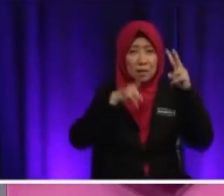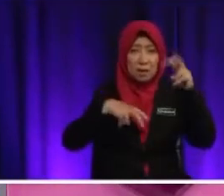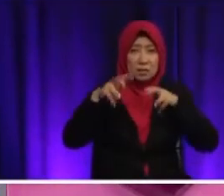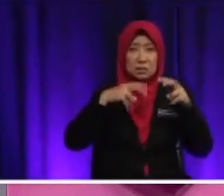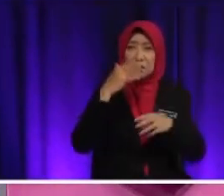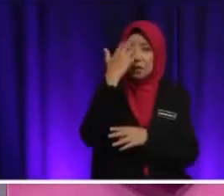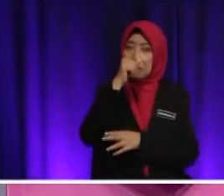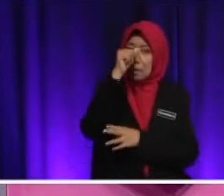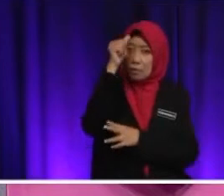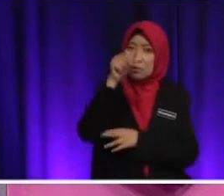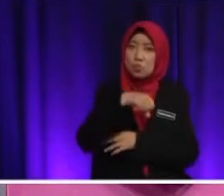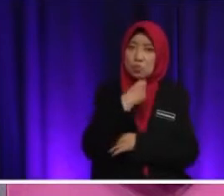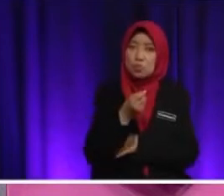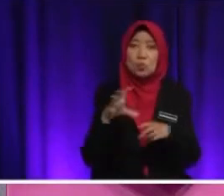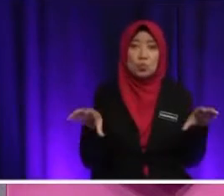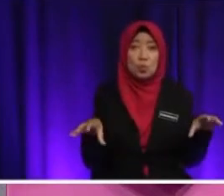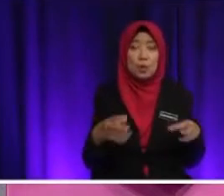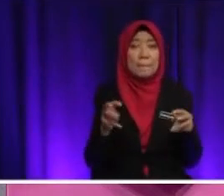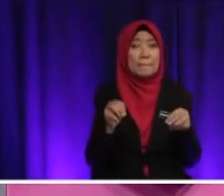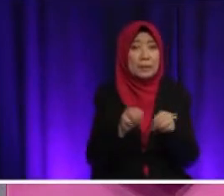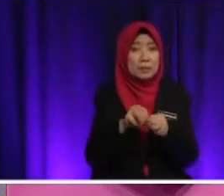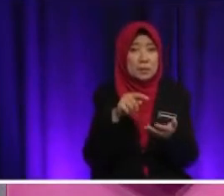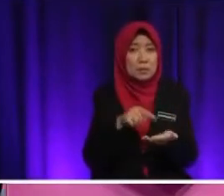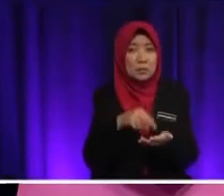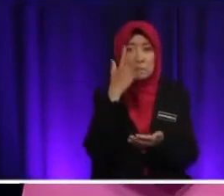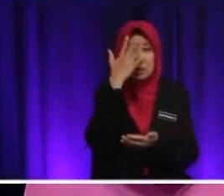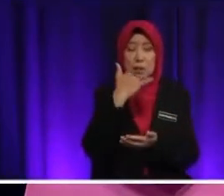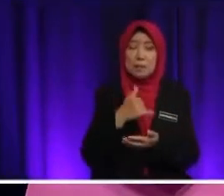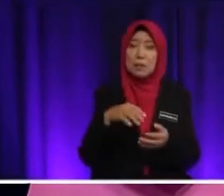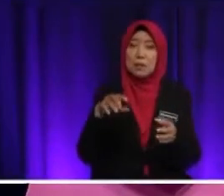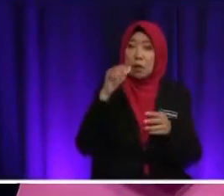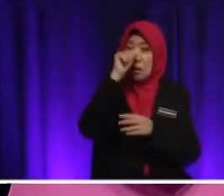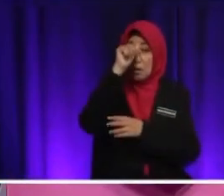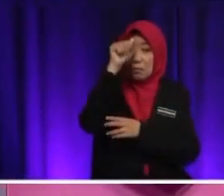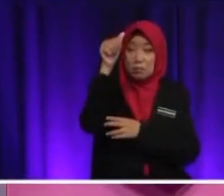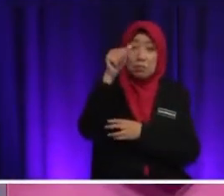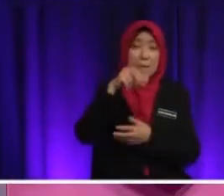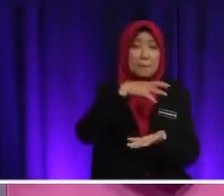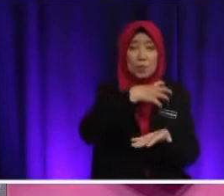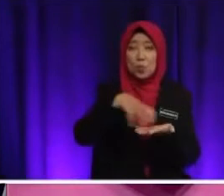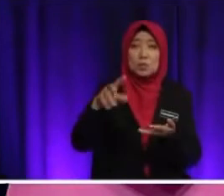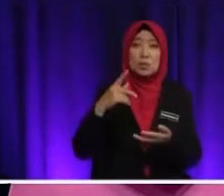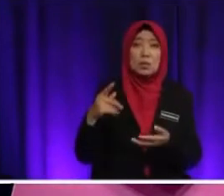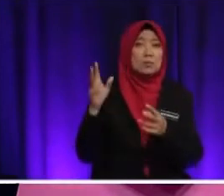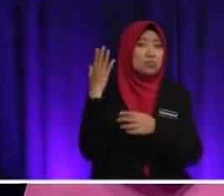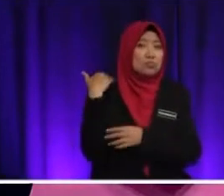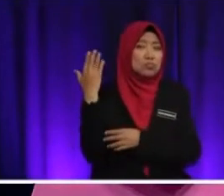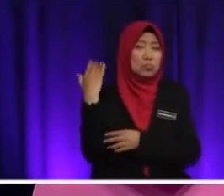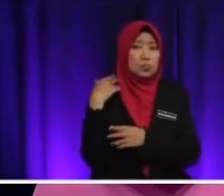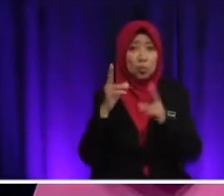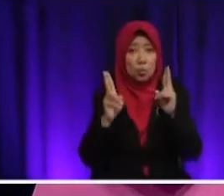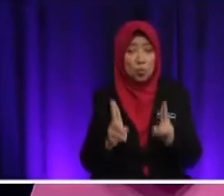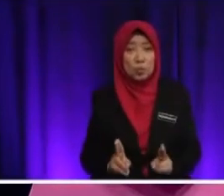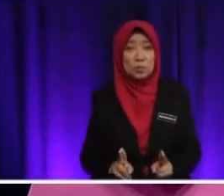ni? Kenapa Allah hancurkan umat terdahulu? Kenapa Allah hancurkan mereka? Kenapa Allah angkat darjat mereka? Pasti ada sesuatu yang kita boleh